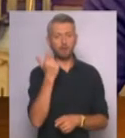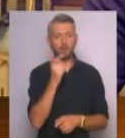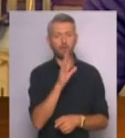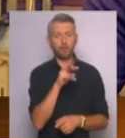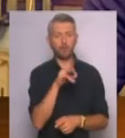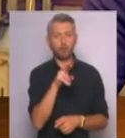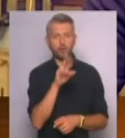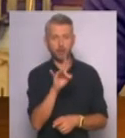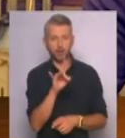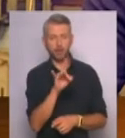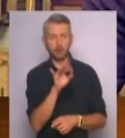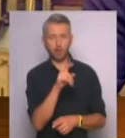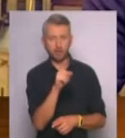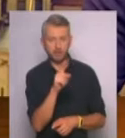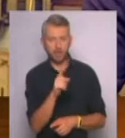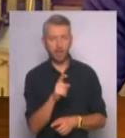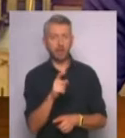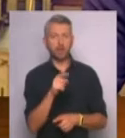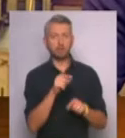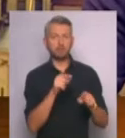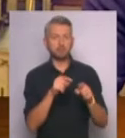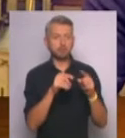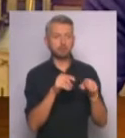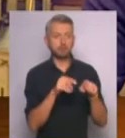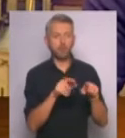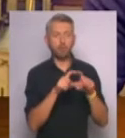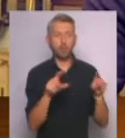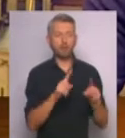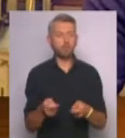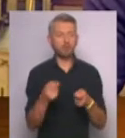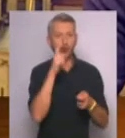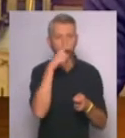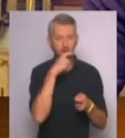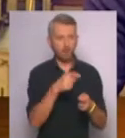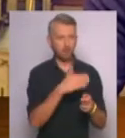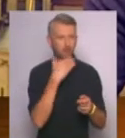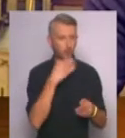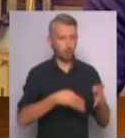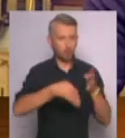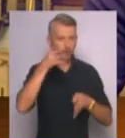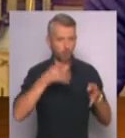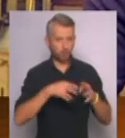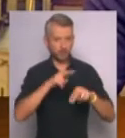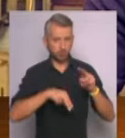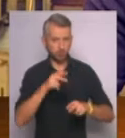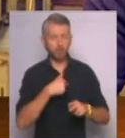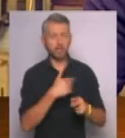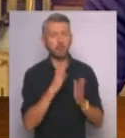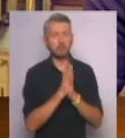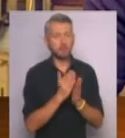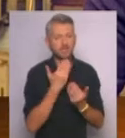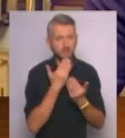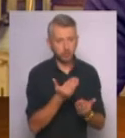перевізник, який вивозить сміття з багатоповерхової забудови. Я звернусь до Дарницької адміністрації, щоб вони збільшили